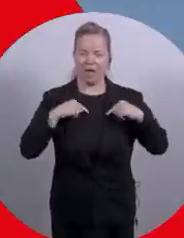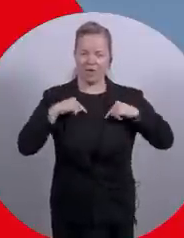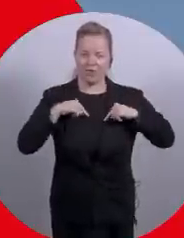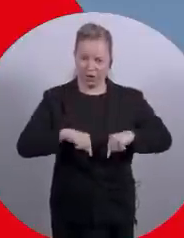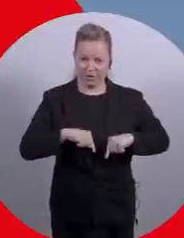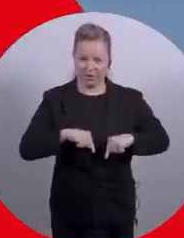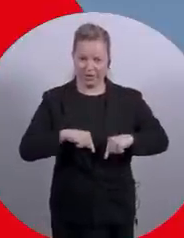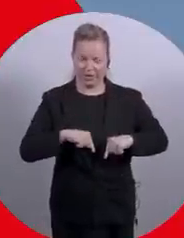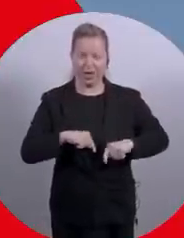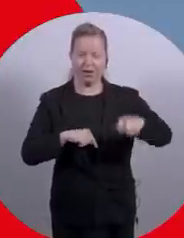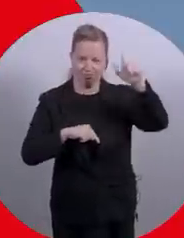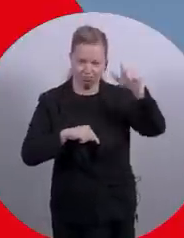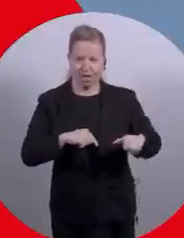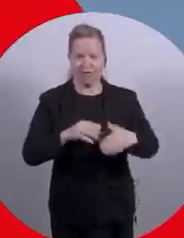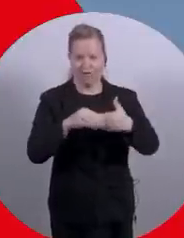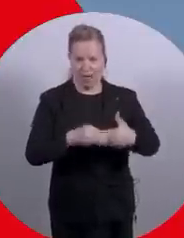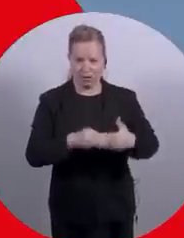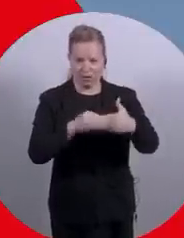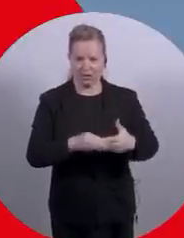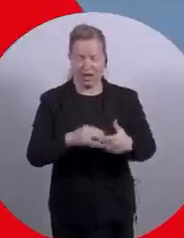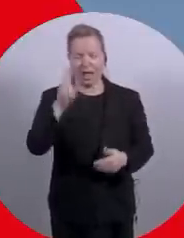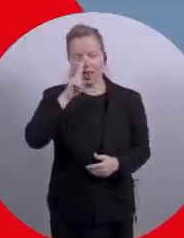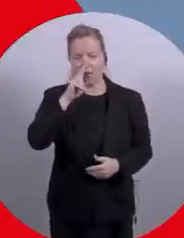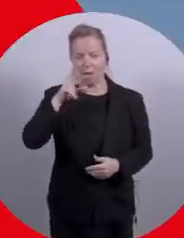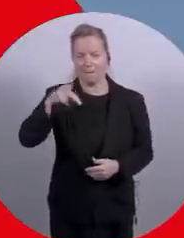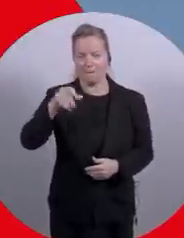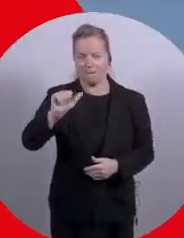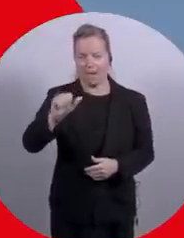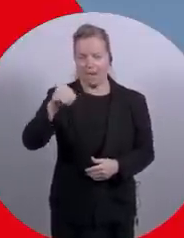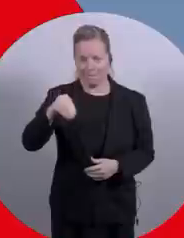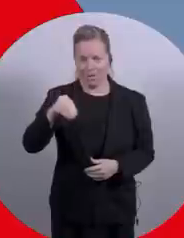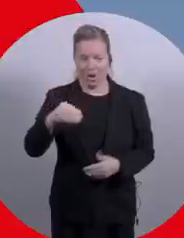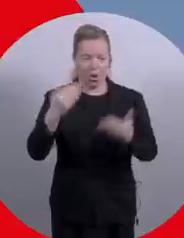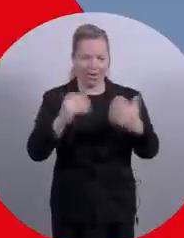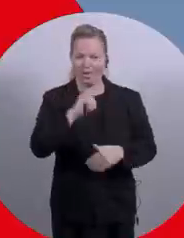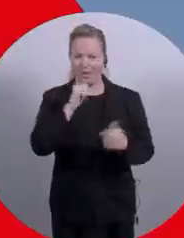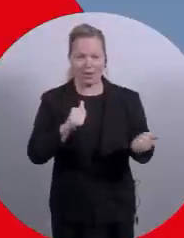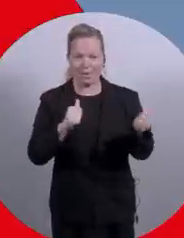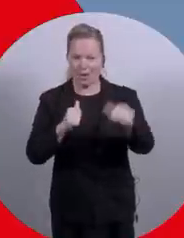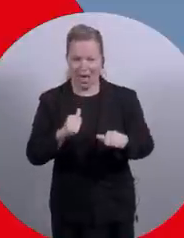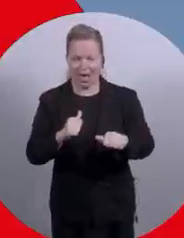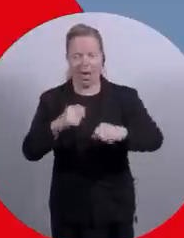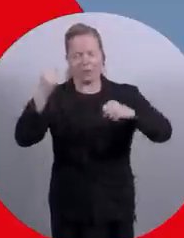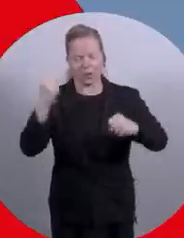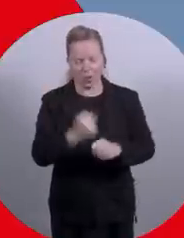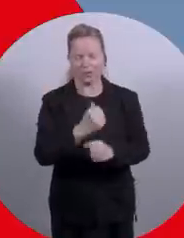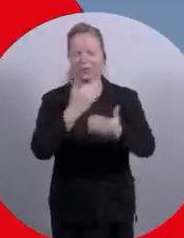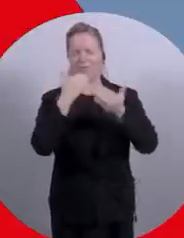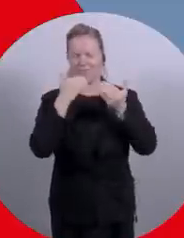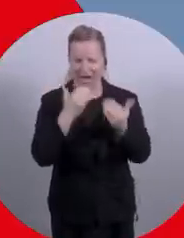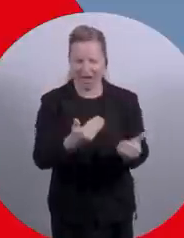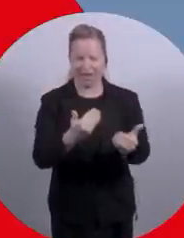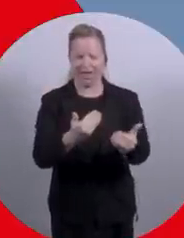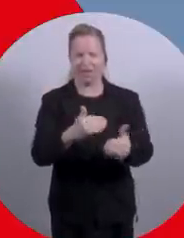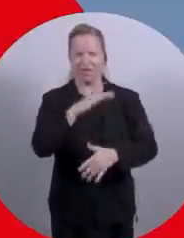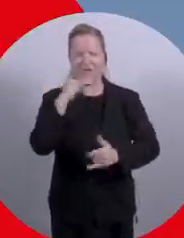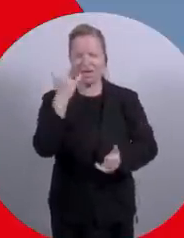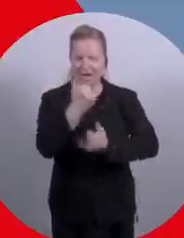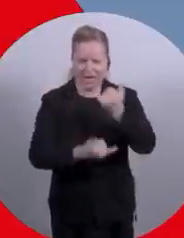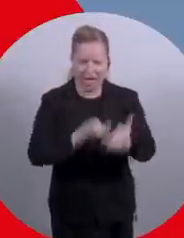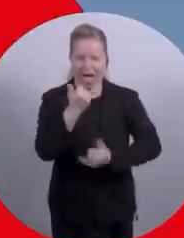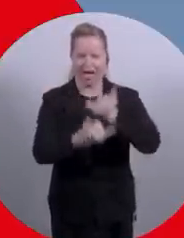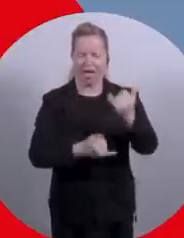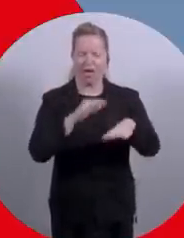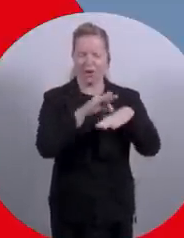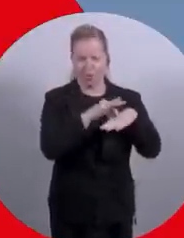BAM auch wenn du heute nicht im Raum bist danke für all die Jahre die und die die uns geführt hast auch doch